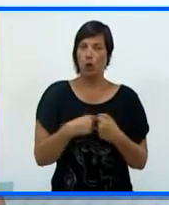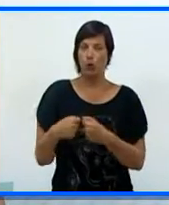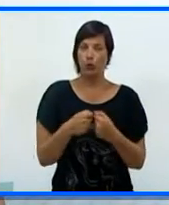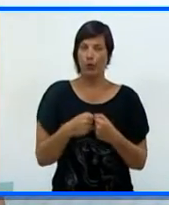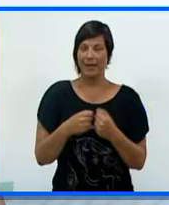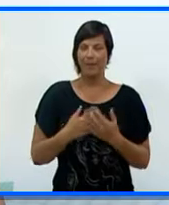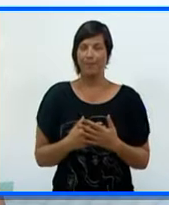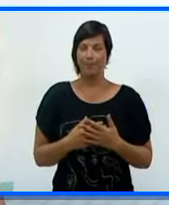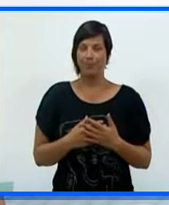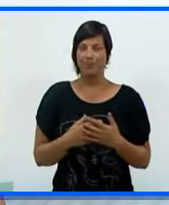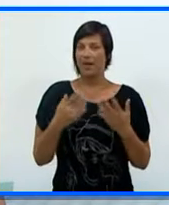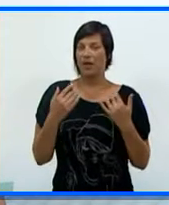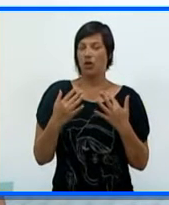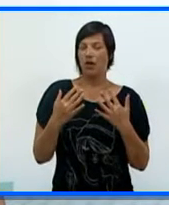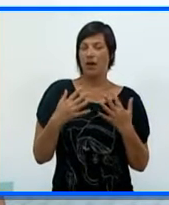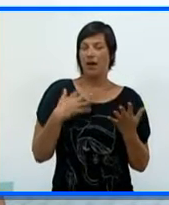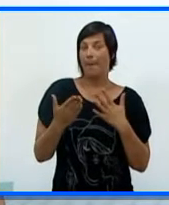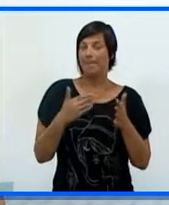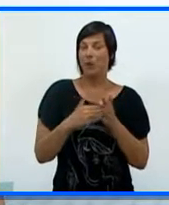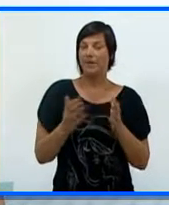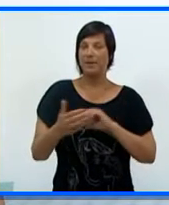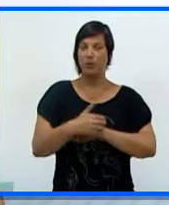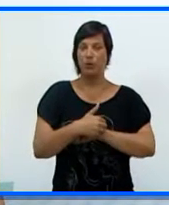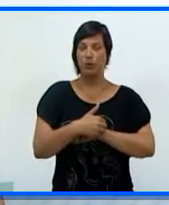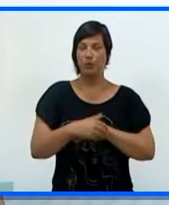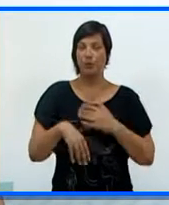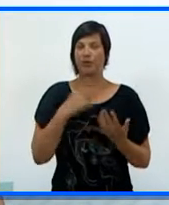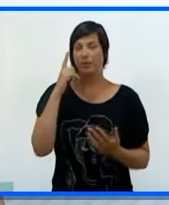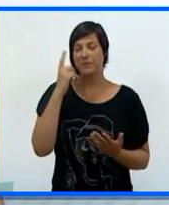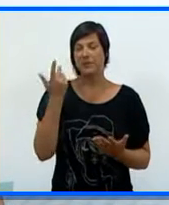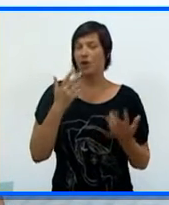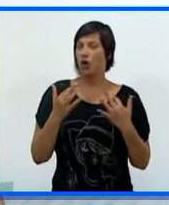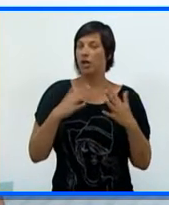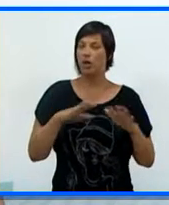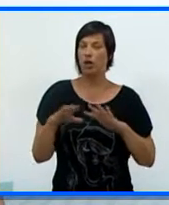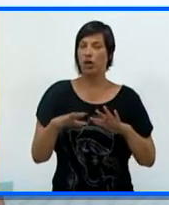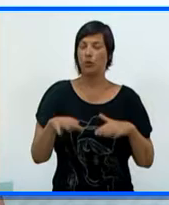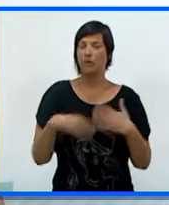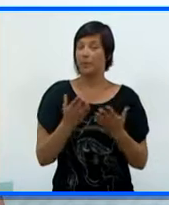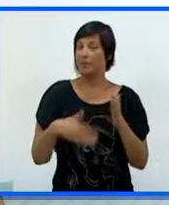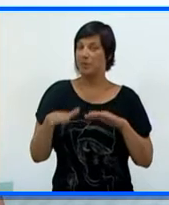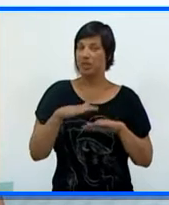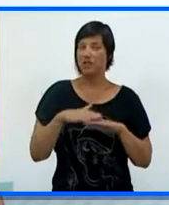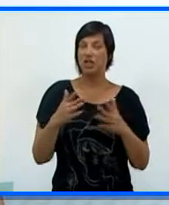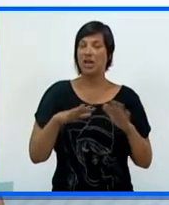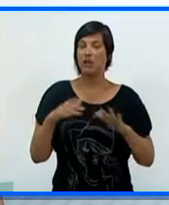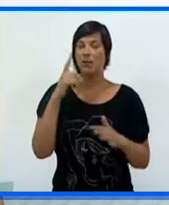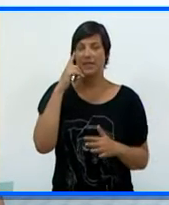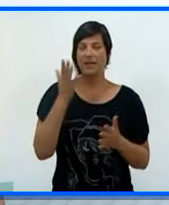udruge. Kolika je realna potreba u Dubrovniku? Mislim, koliko ljudi, bilo bi dobro da što više